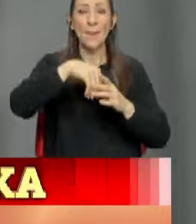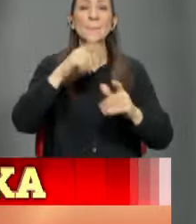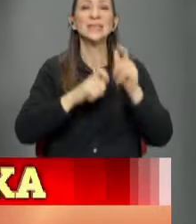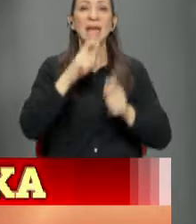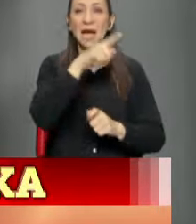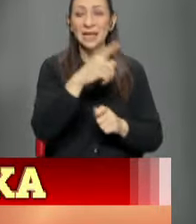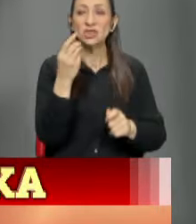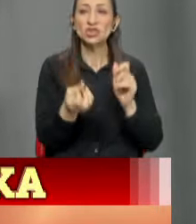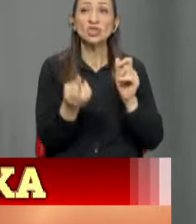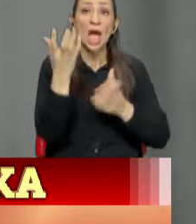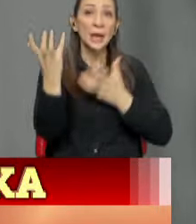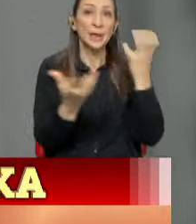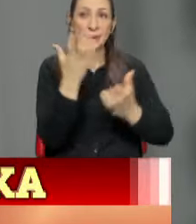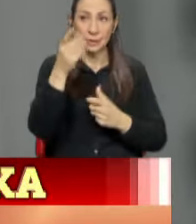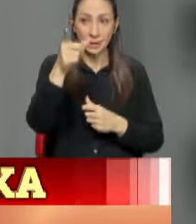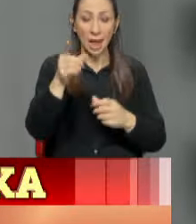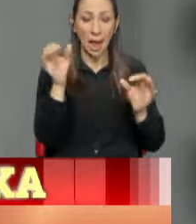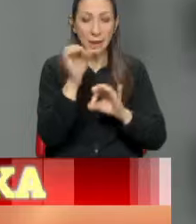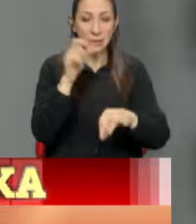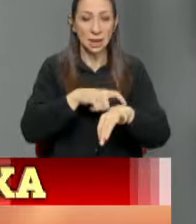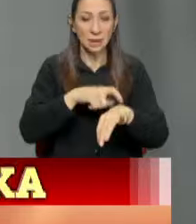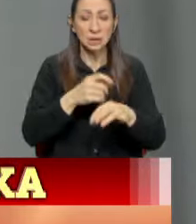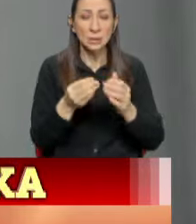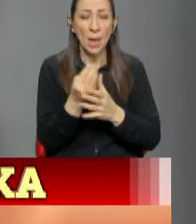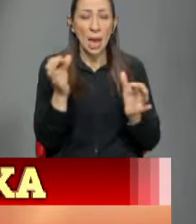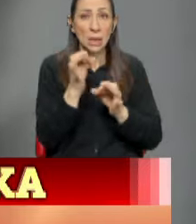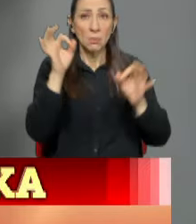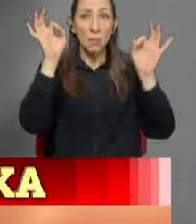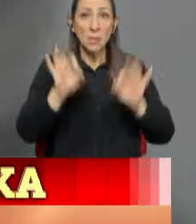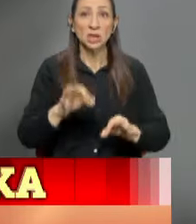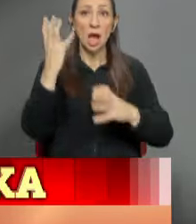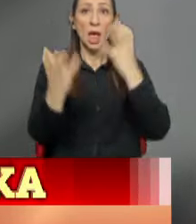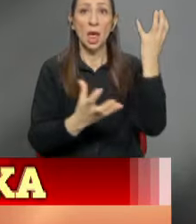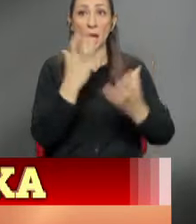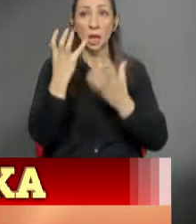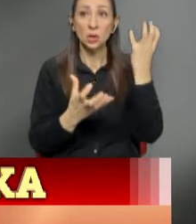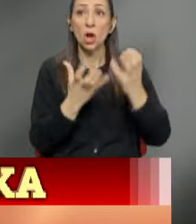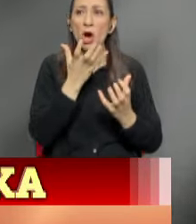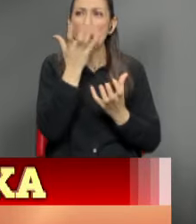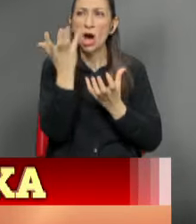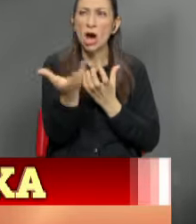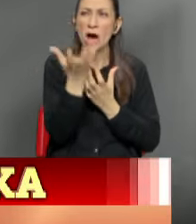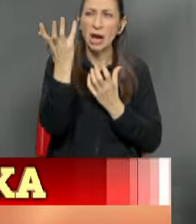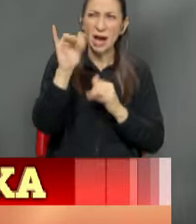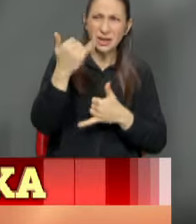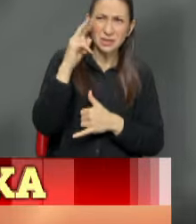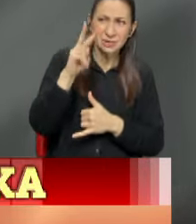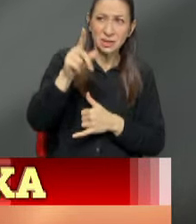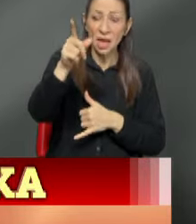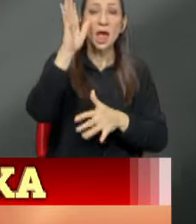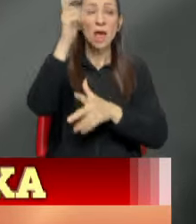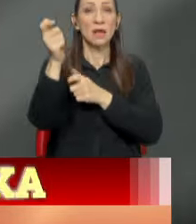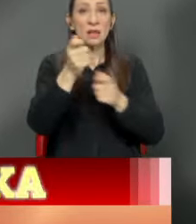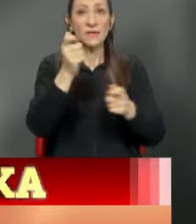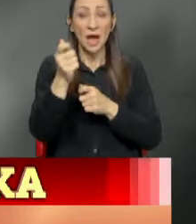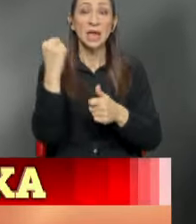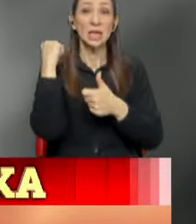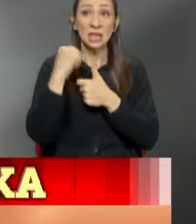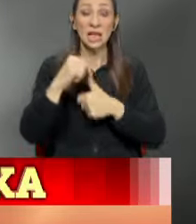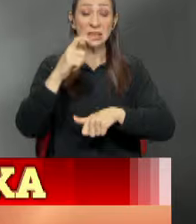Maslak'ta çıkan bir yangın. Erken saatlerde, sabahın erken saatlerinde çıkan bir yangın. Dumanların nasıl yükseldiğini görüyorsunuz. İtfaiye